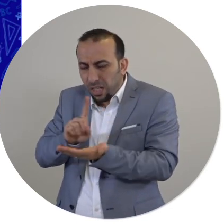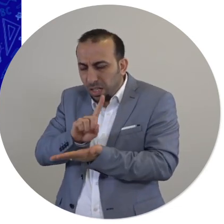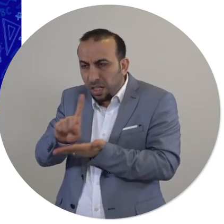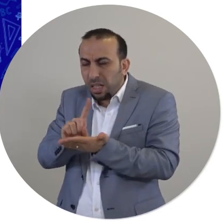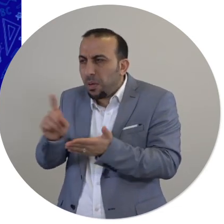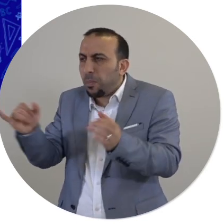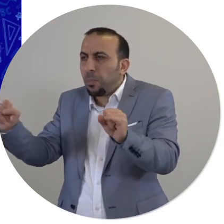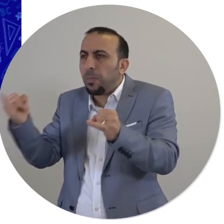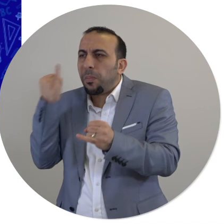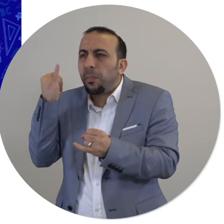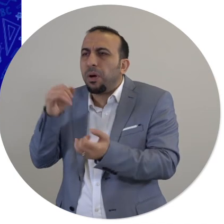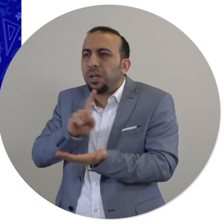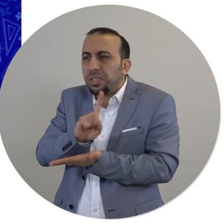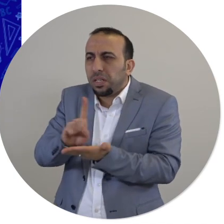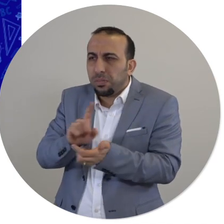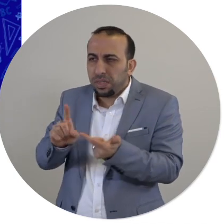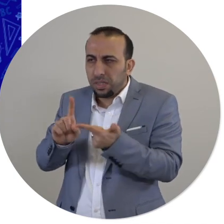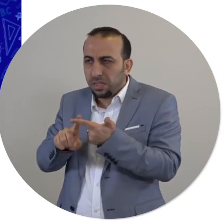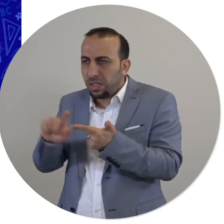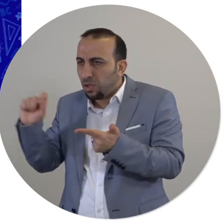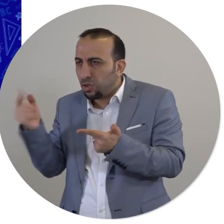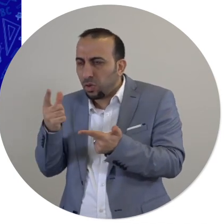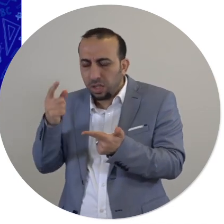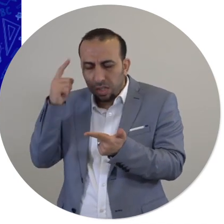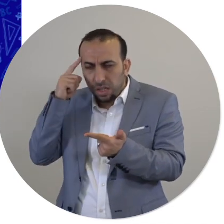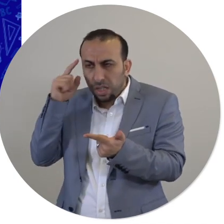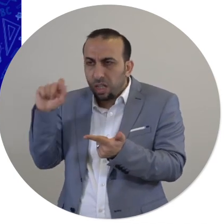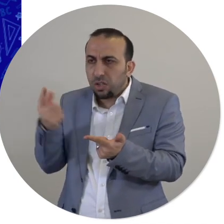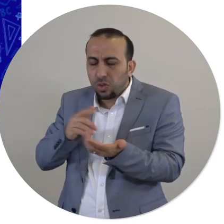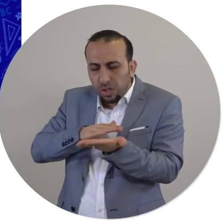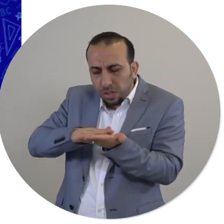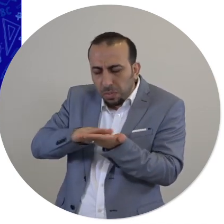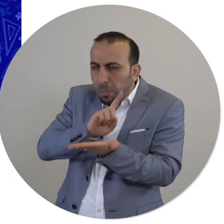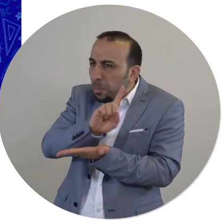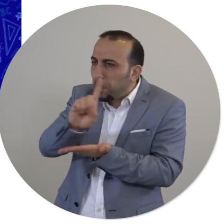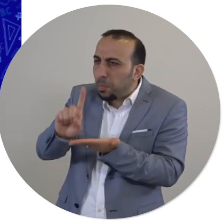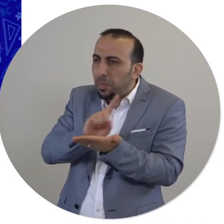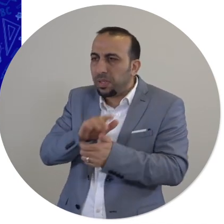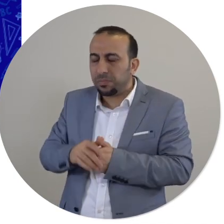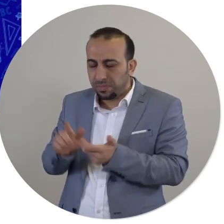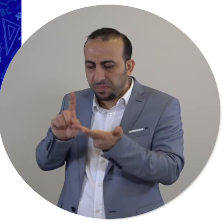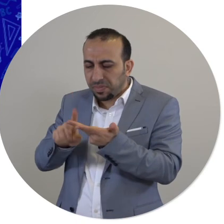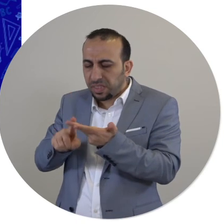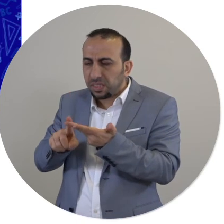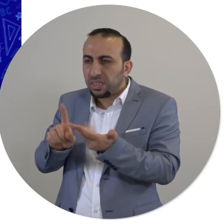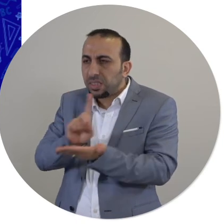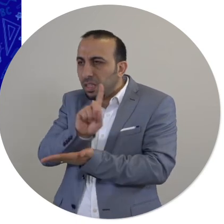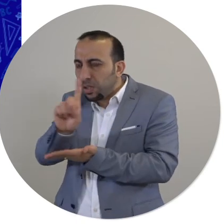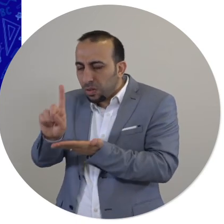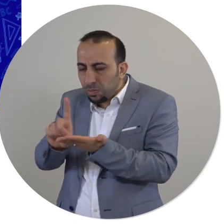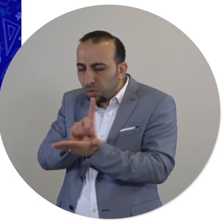تدهور واستنزاف البيئة، ومشكلات بيئية واجتماعية واقتصادية. كل ما كثر عندي عدد السكان كل ما زادت مشاكل